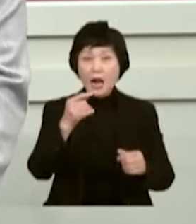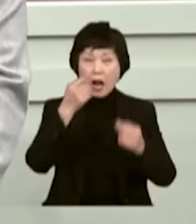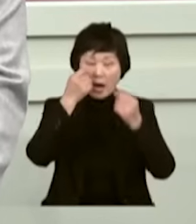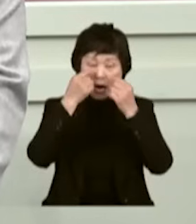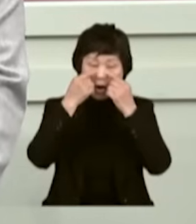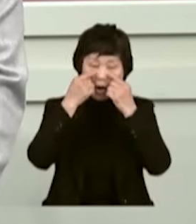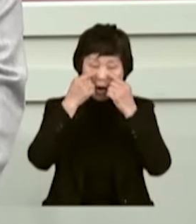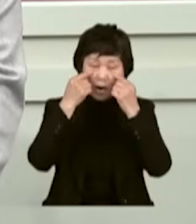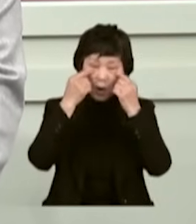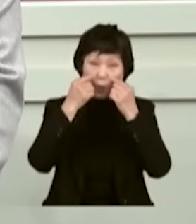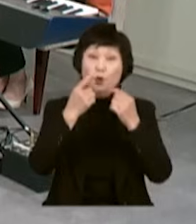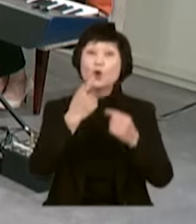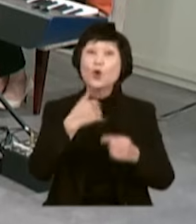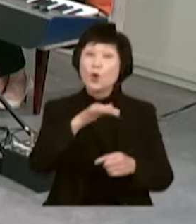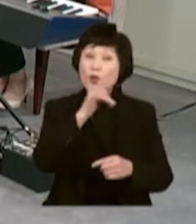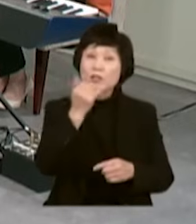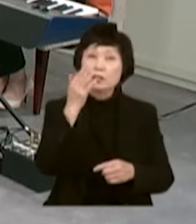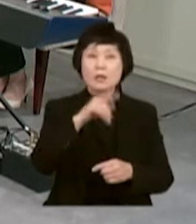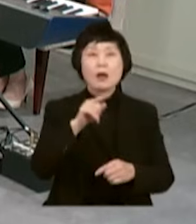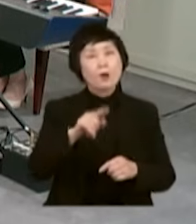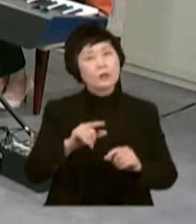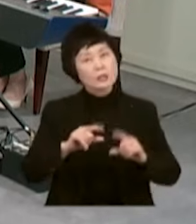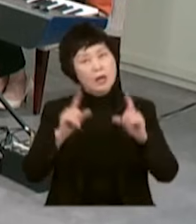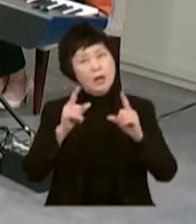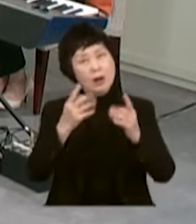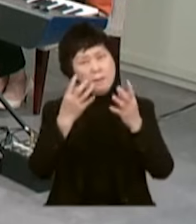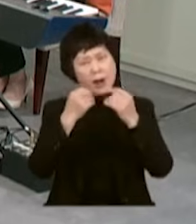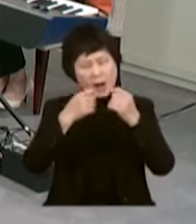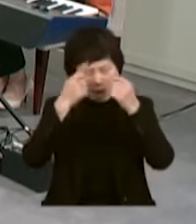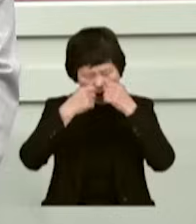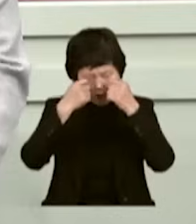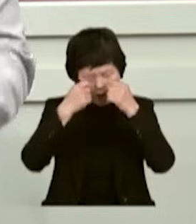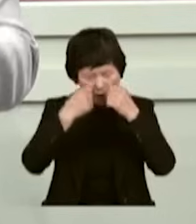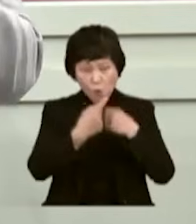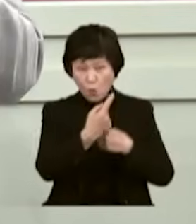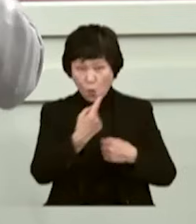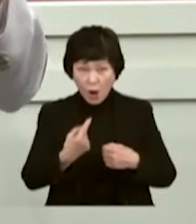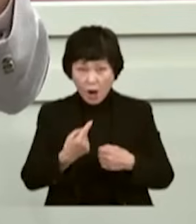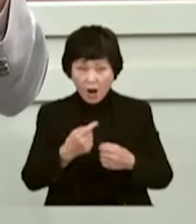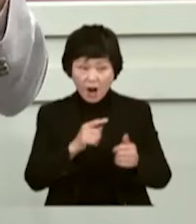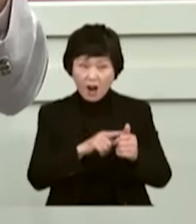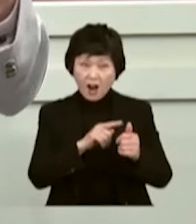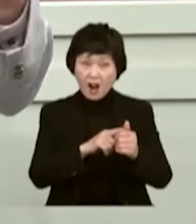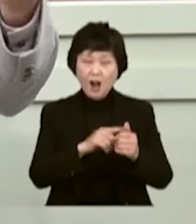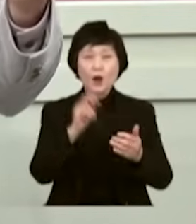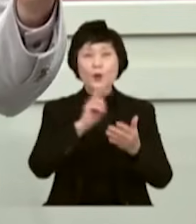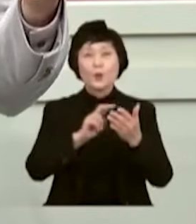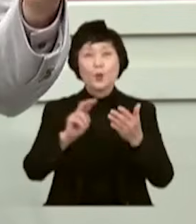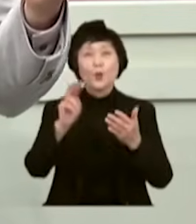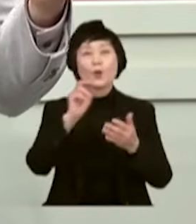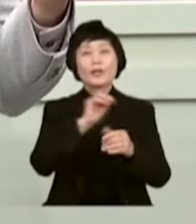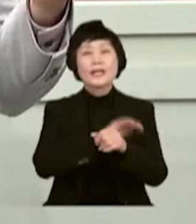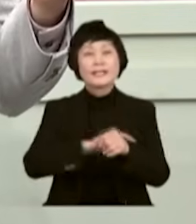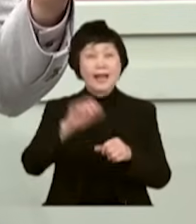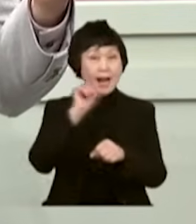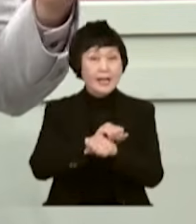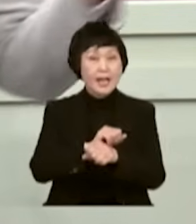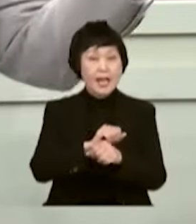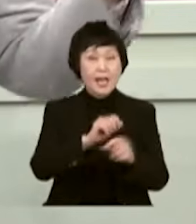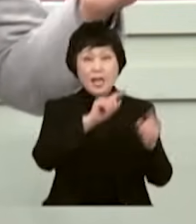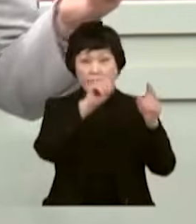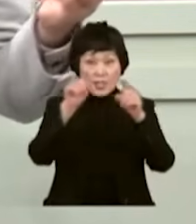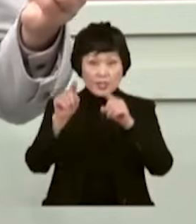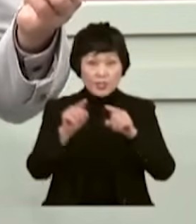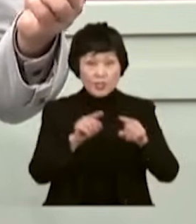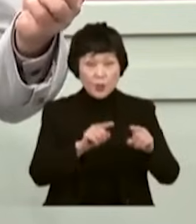많이 울더라고요. 되는 일이 없다고. 왜냐하면 이 노래를 잘했잖아요. 전국 노래자랑 상 받았는데 몇